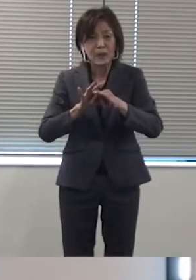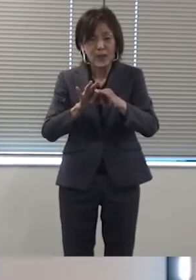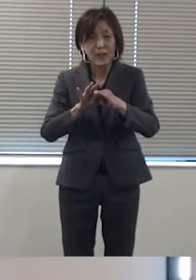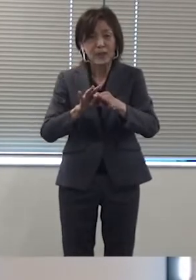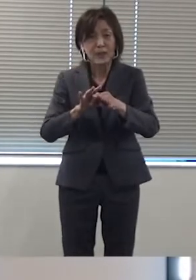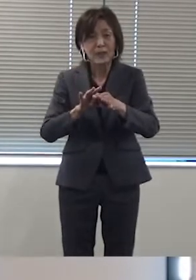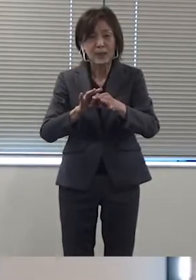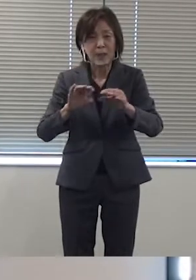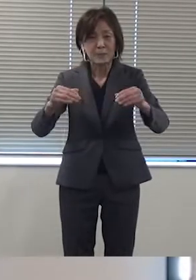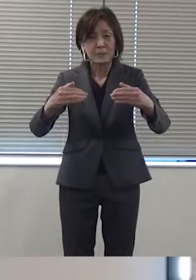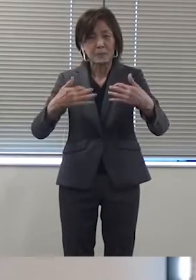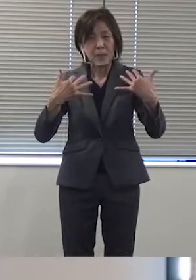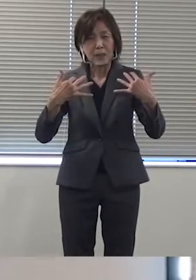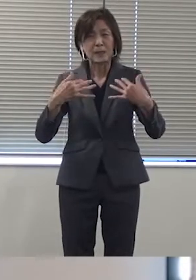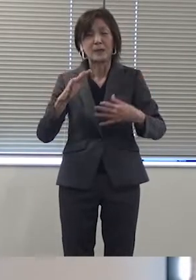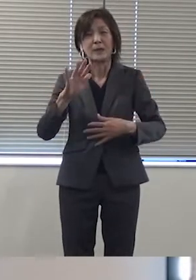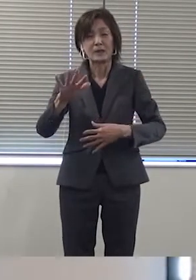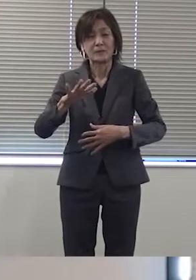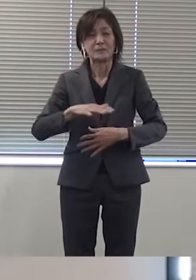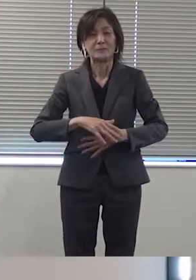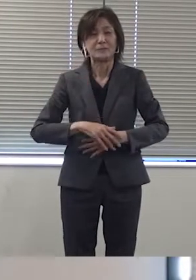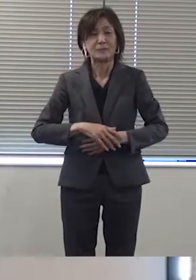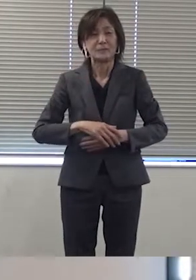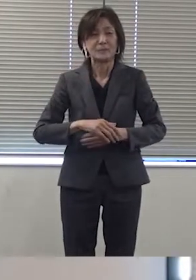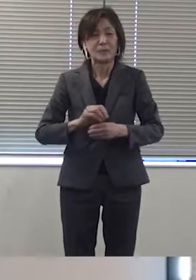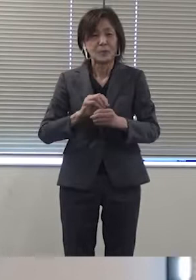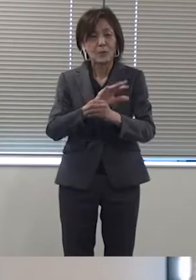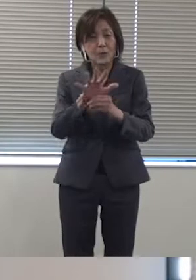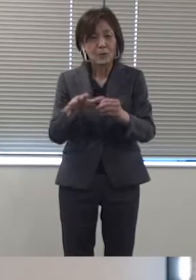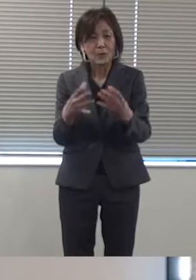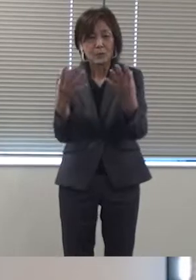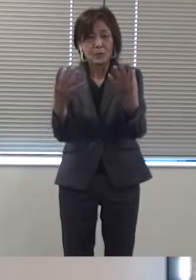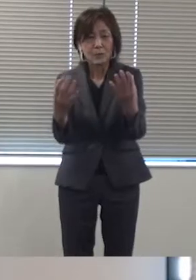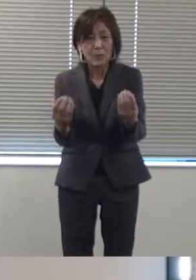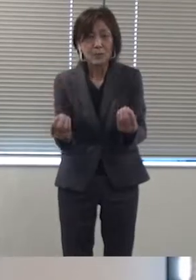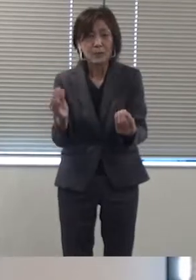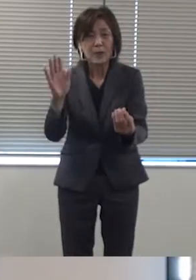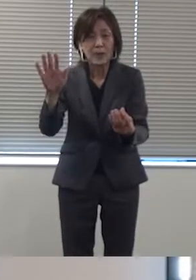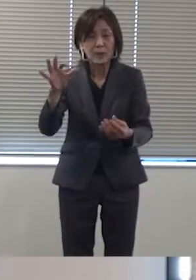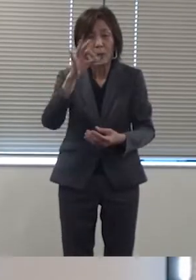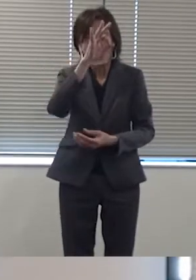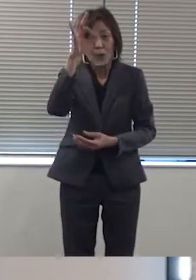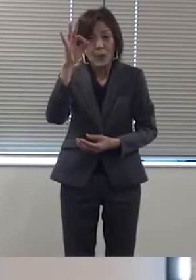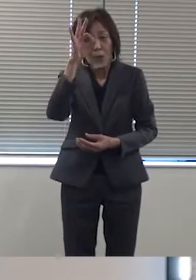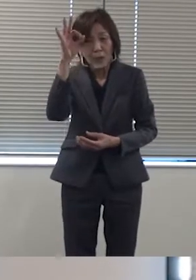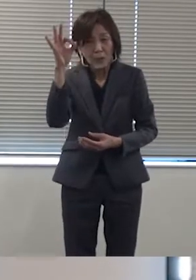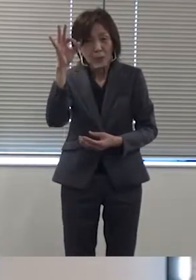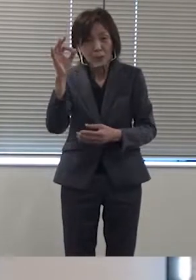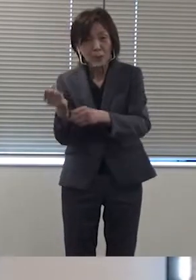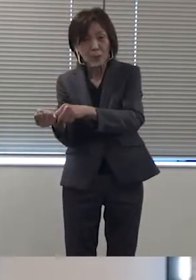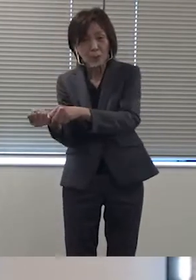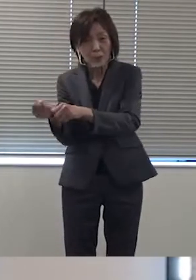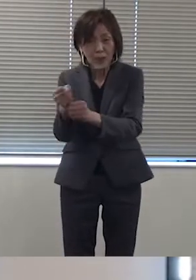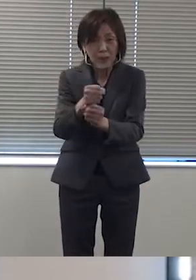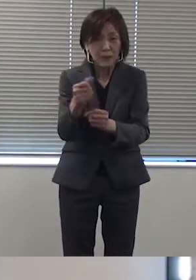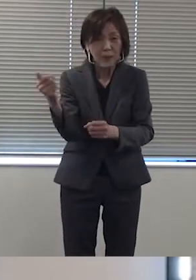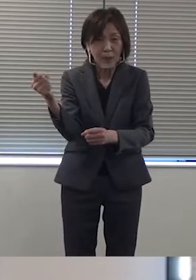。ただコロナ収まるとですね、特に観光関連回復は早いと思われますので、